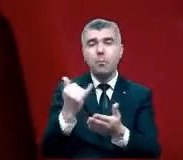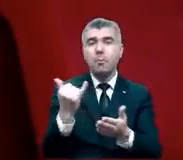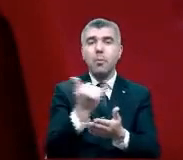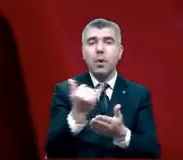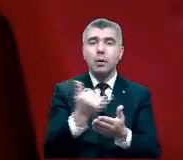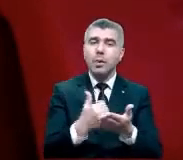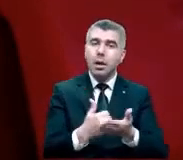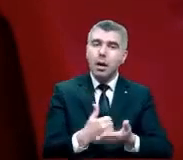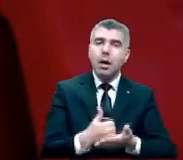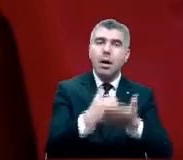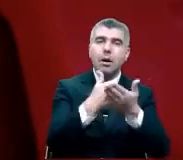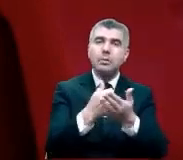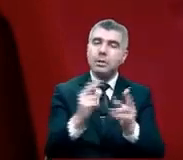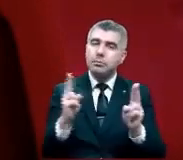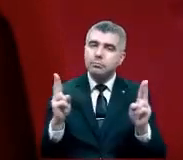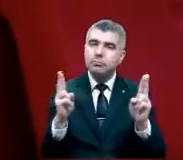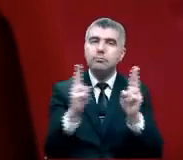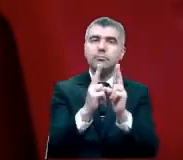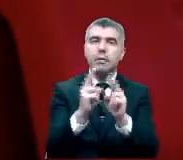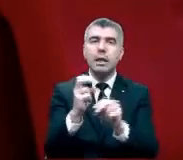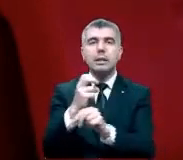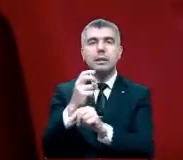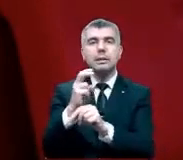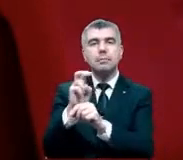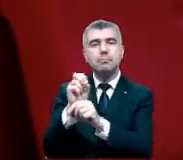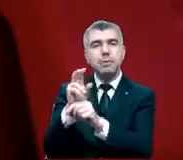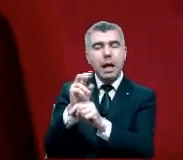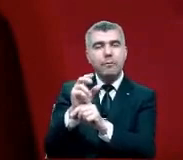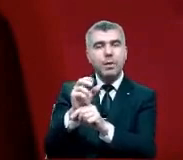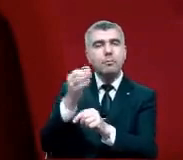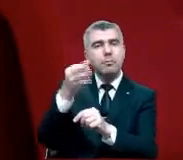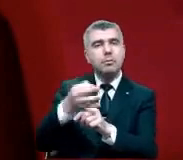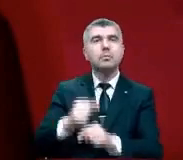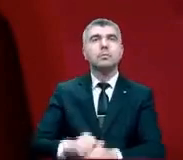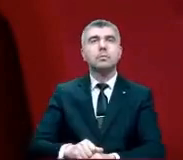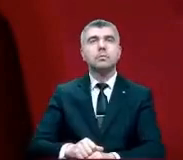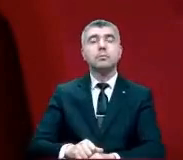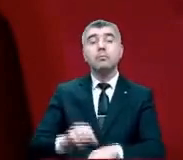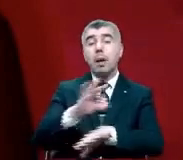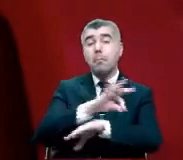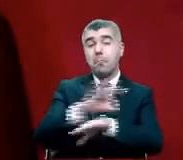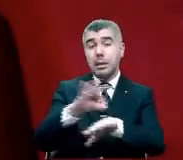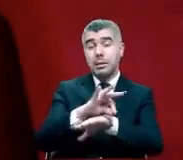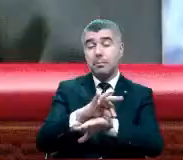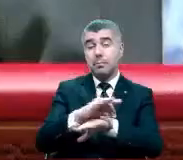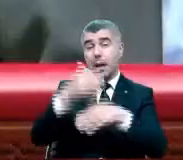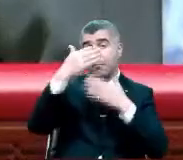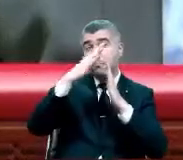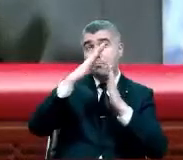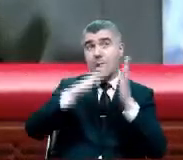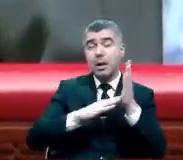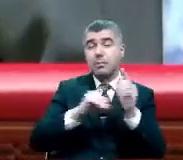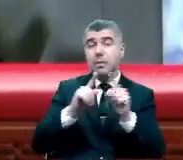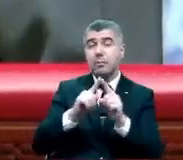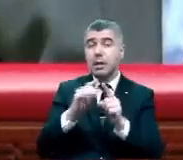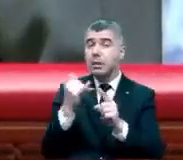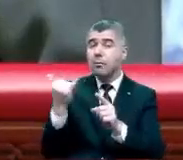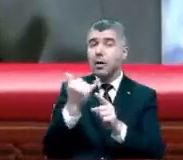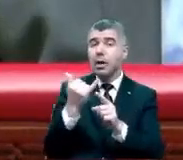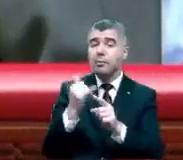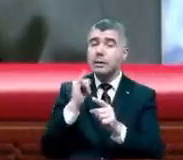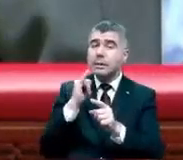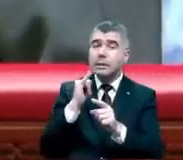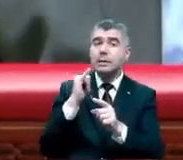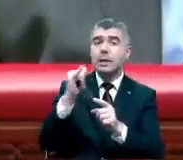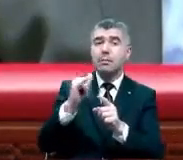من تجويد الخدمات واستقبال المسافرين في أحسن الظروف. وتبقى المكتب الوطني حريص على الارتقاء بجودة الخدمات إلى أعلى